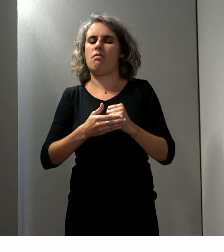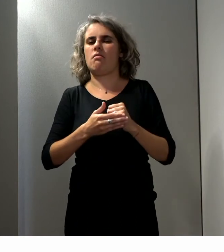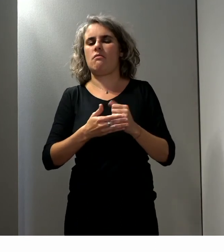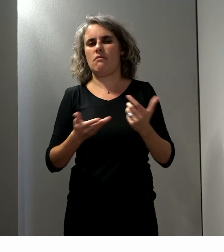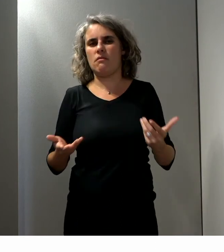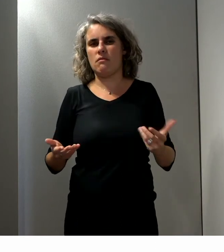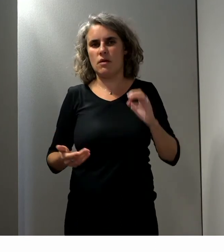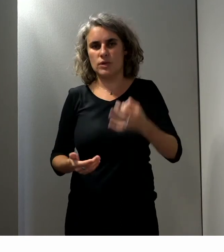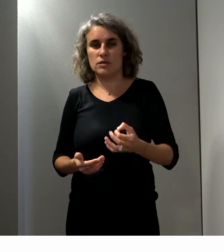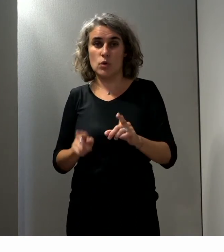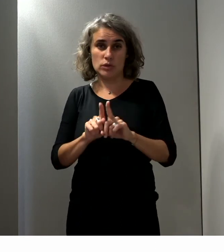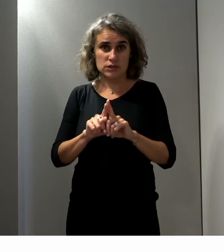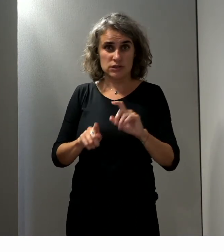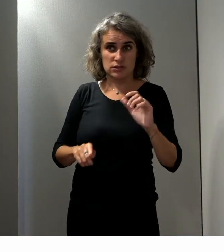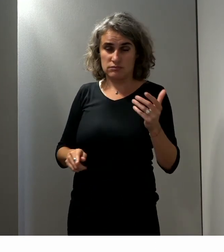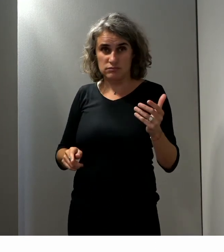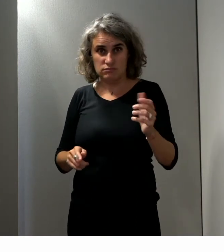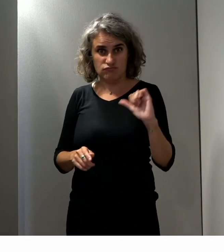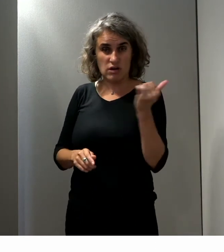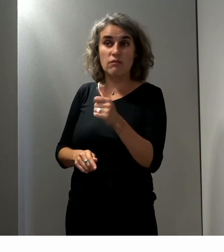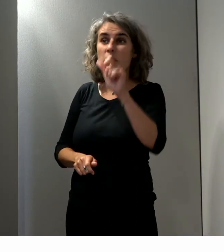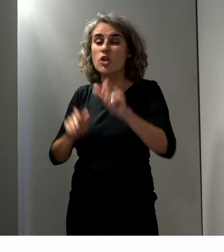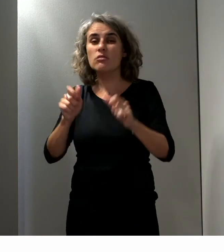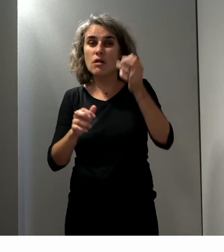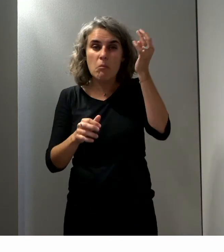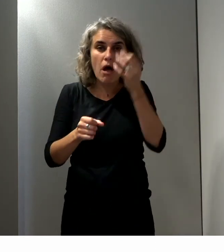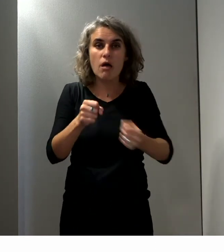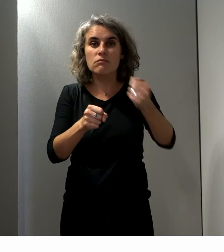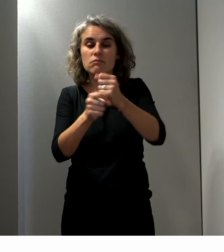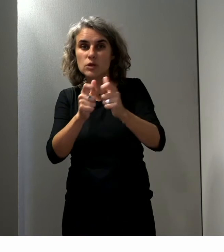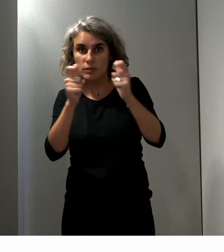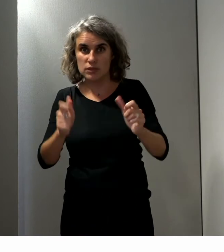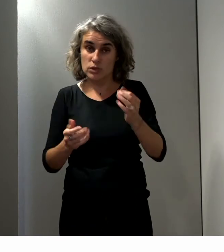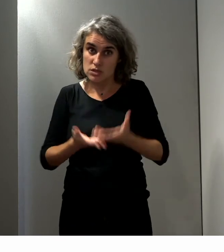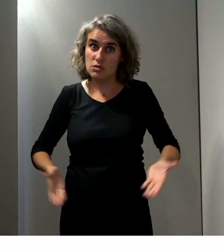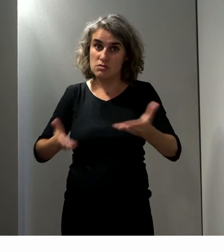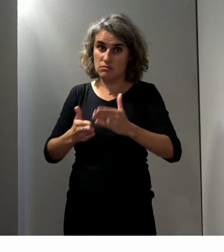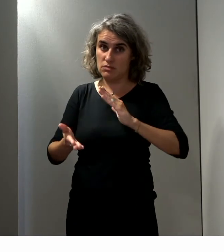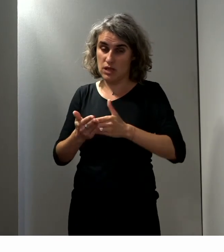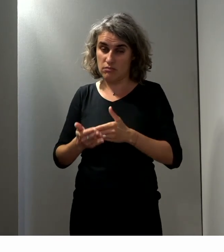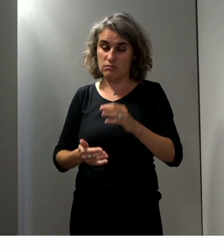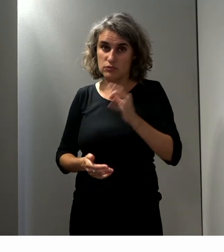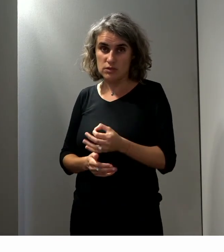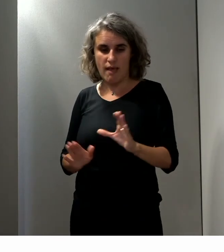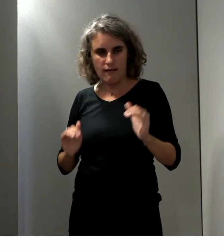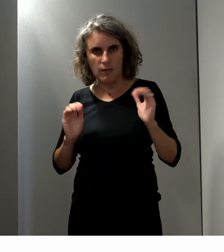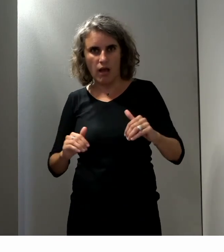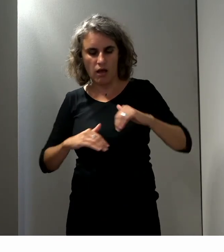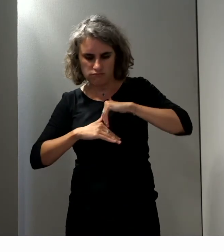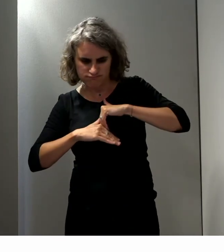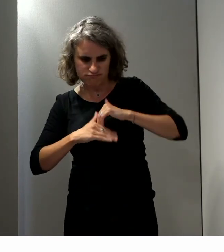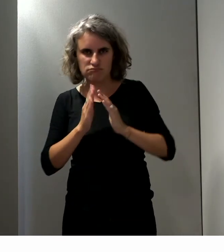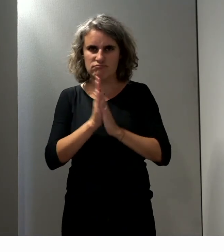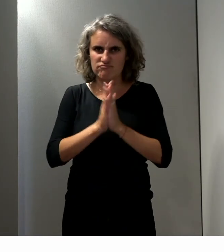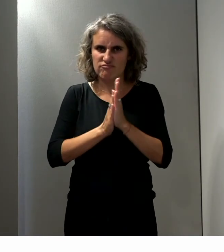et après, ça tient effectivement à la personnalité de l'entrepreneur qui est en situation de handicap, oui, mais au départ, il a